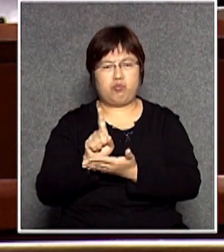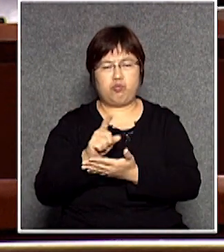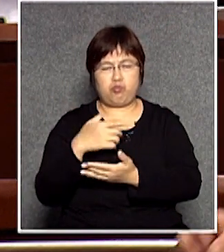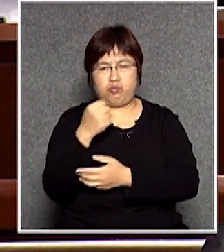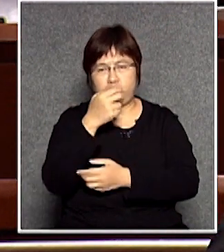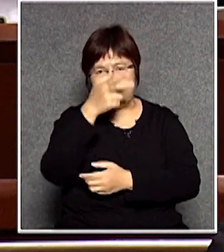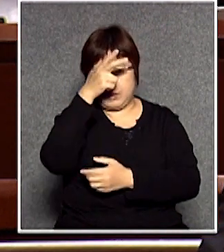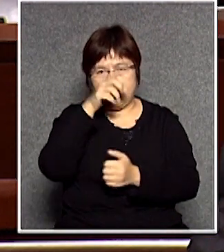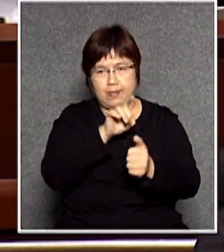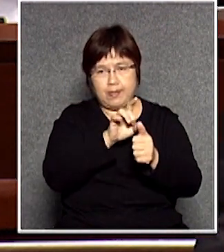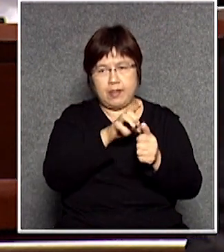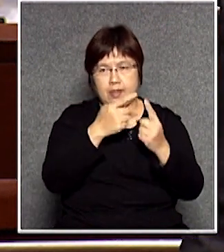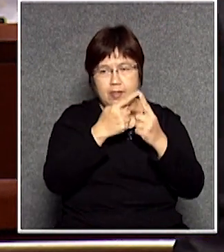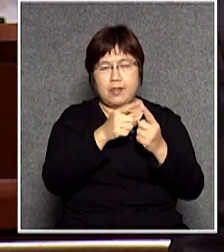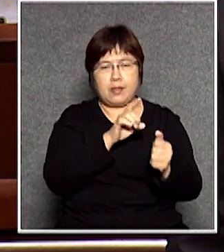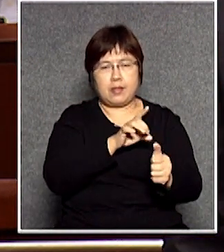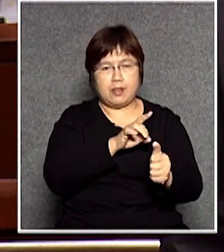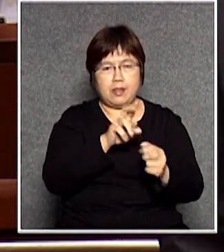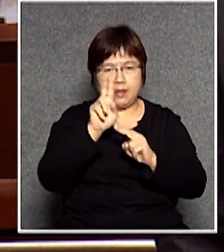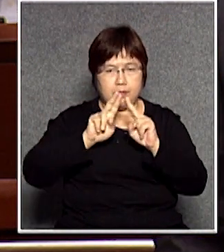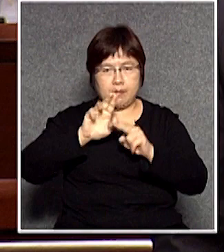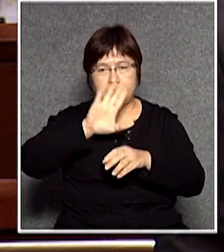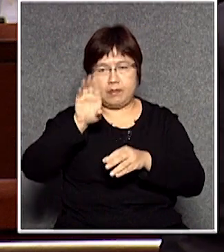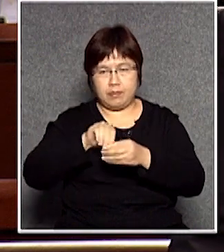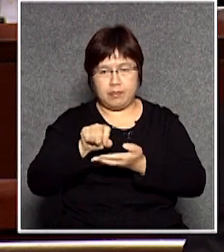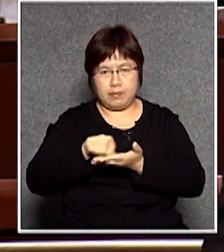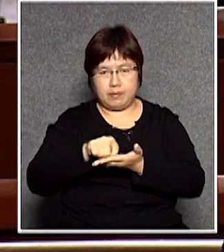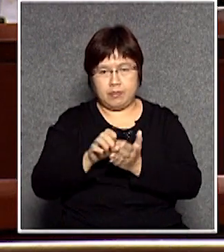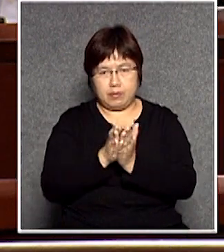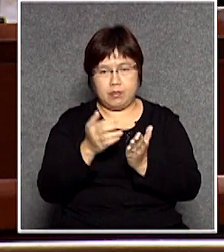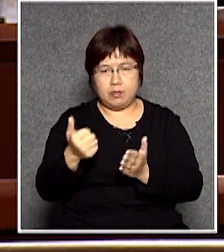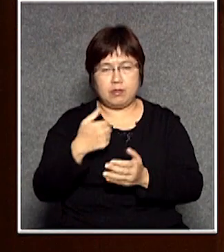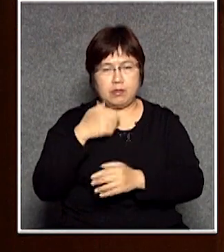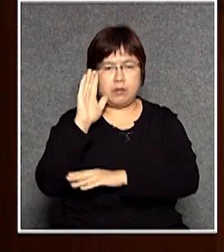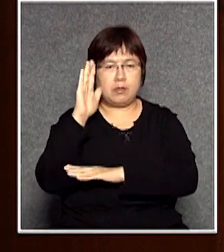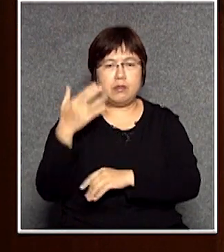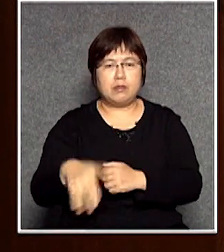斷利用人民作為工具的歷史能夠寫入歷史書裏。本人謹此陳辭。